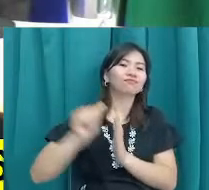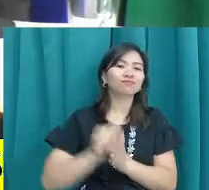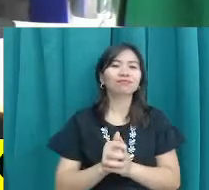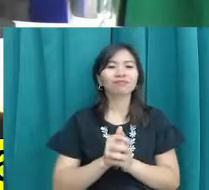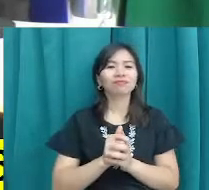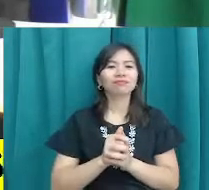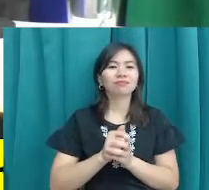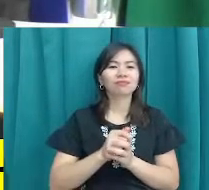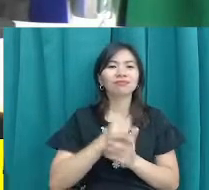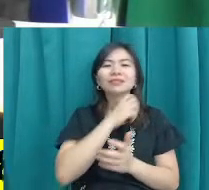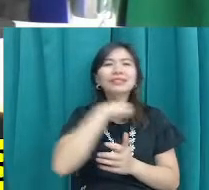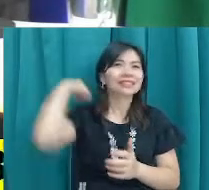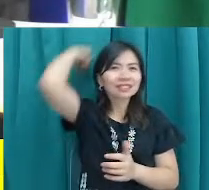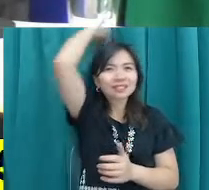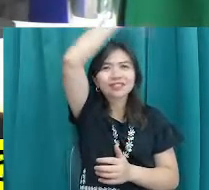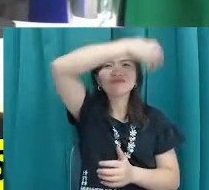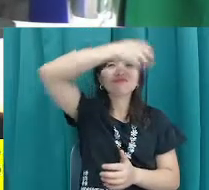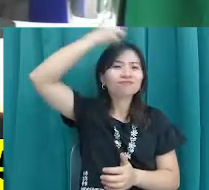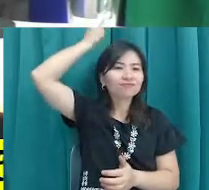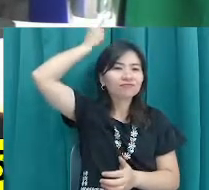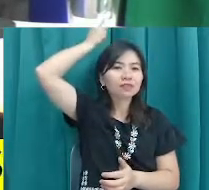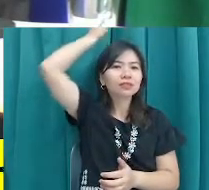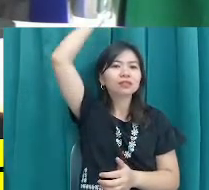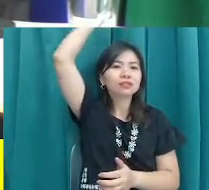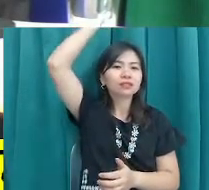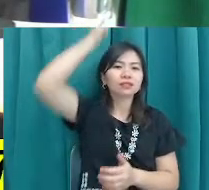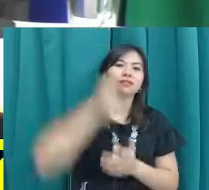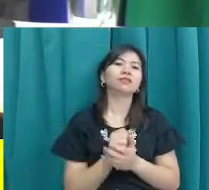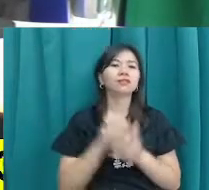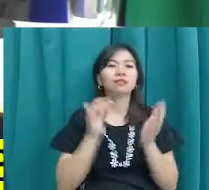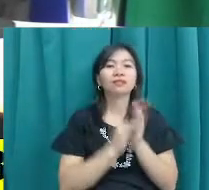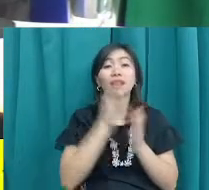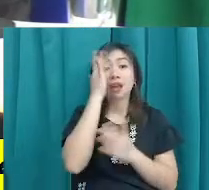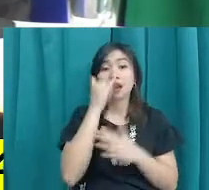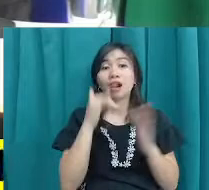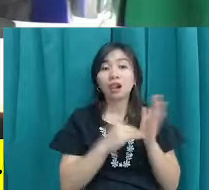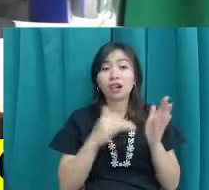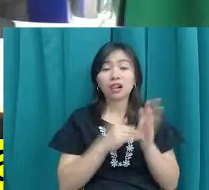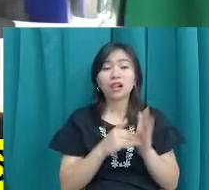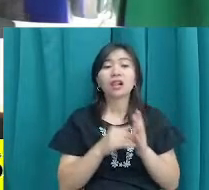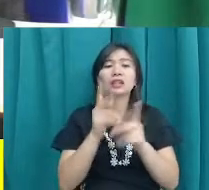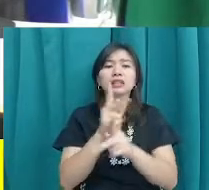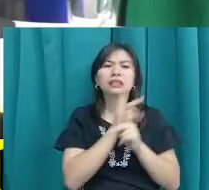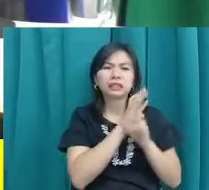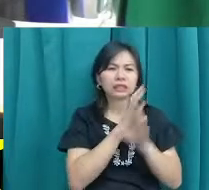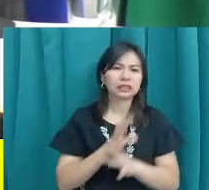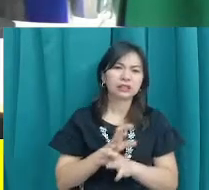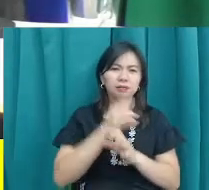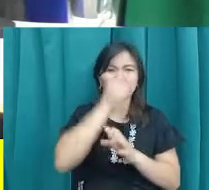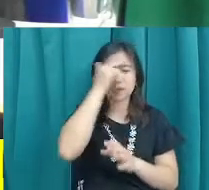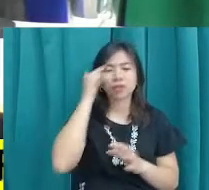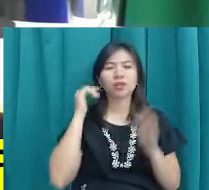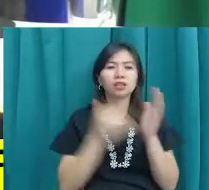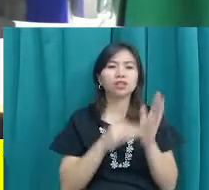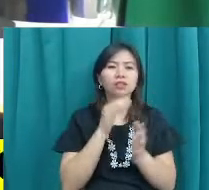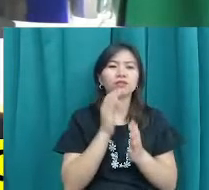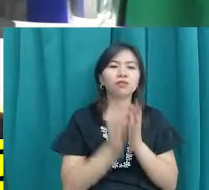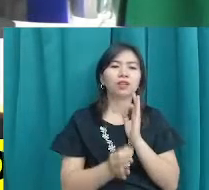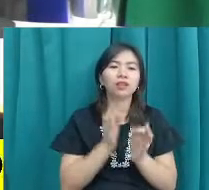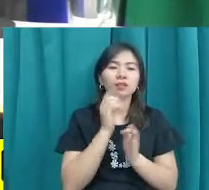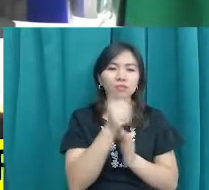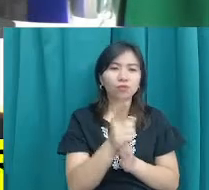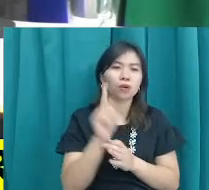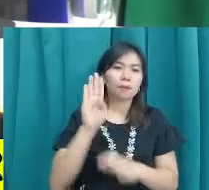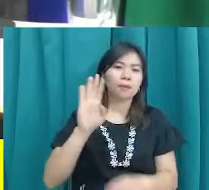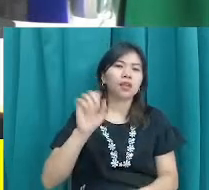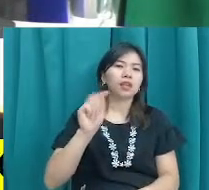Nagbigti. Kaya mag-ingat kayo, young people. Kasi pagka naging betrayer kayo ng Panginoon Jesucristo,